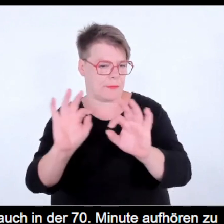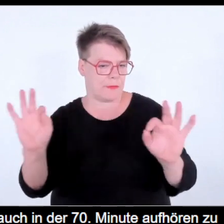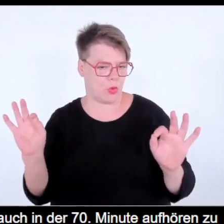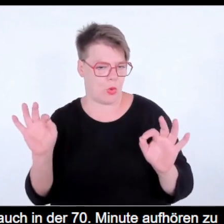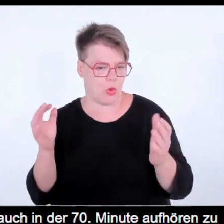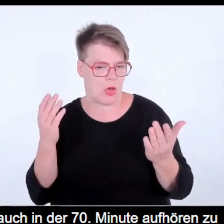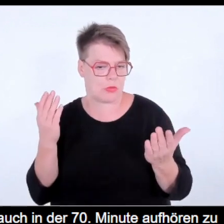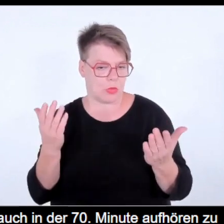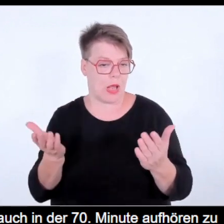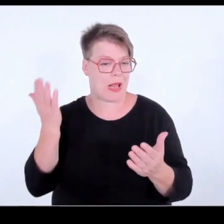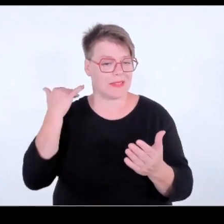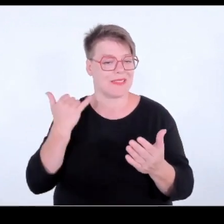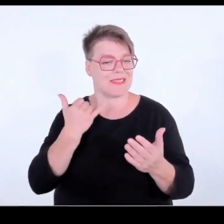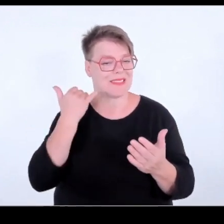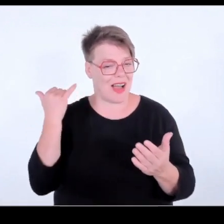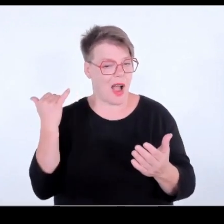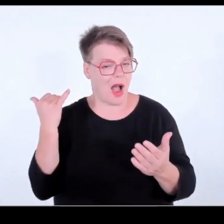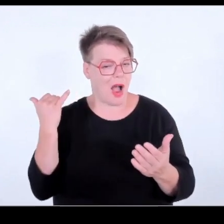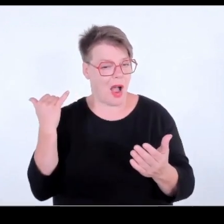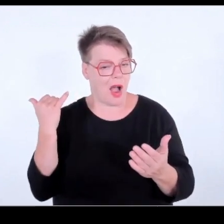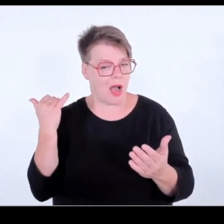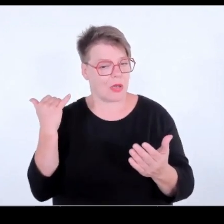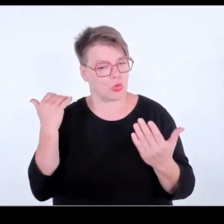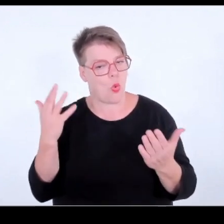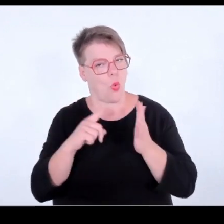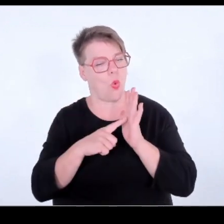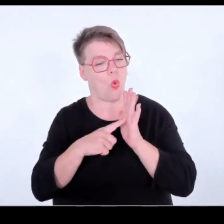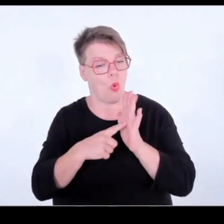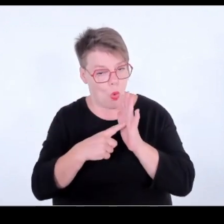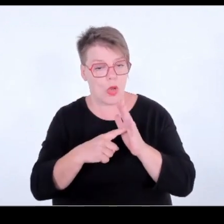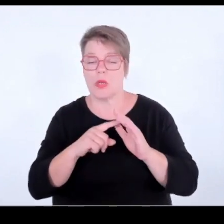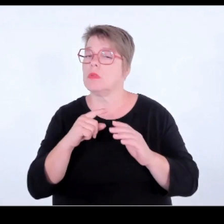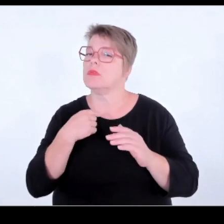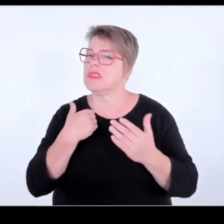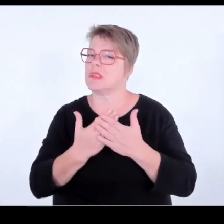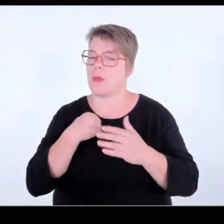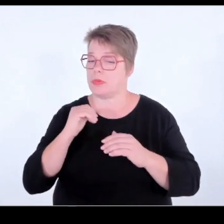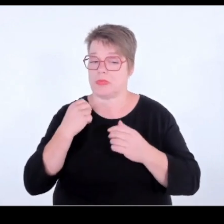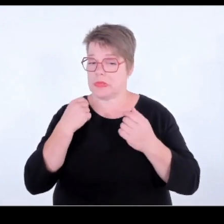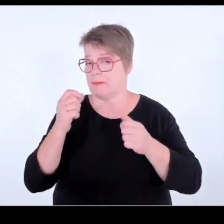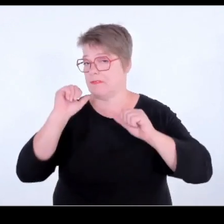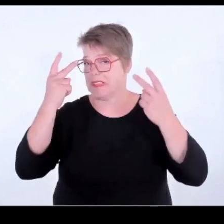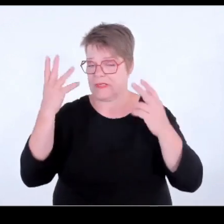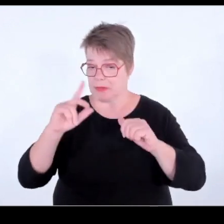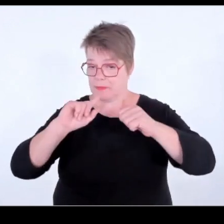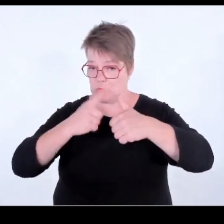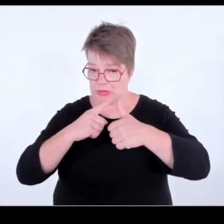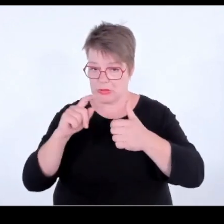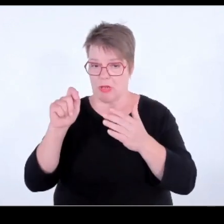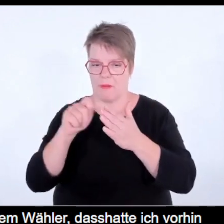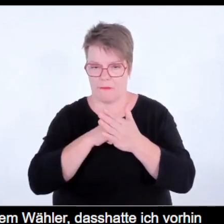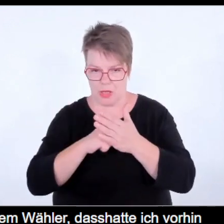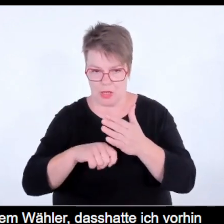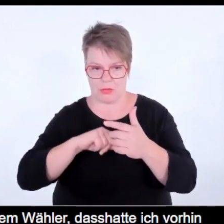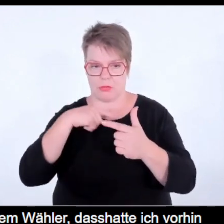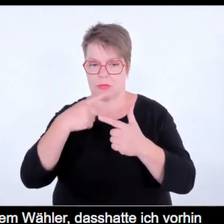dann was ganz Entscheidendes, Inhalte und dann sicherlich Personal. Den Fall, den Sie meinen, glaube ich, wenn ich es richtig in Erinnerung habe, war